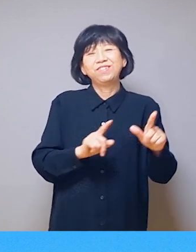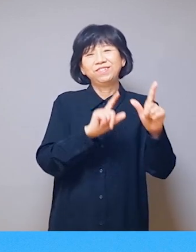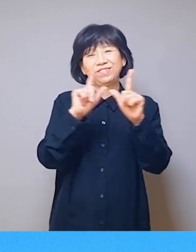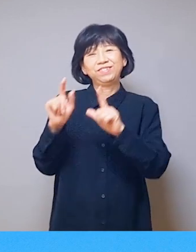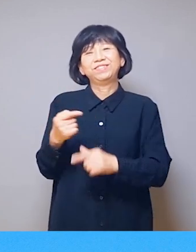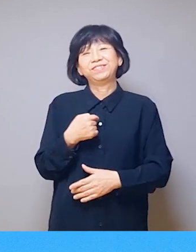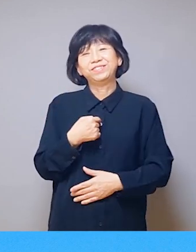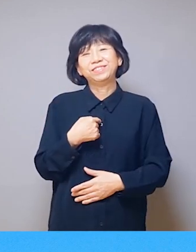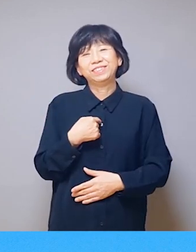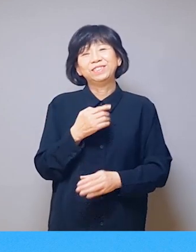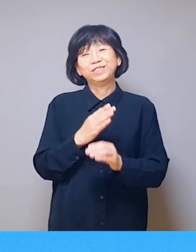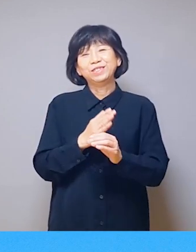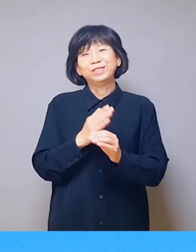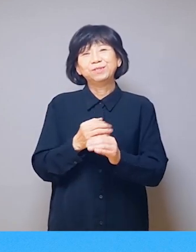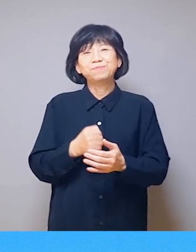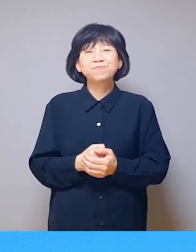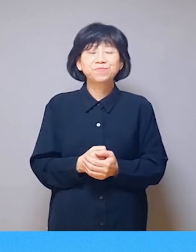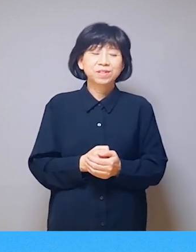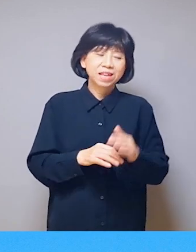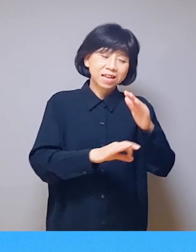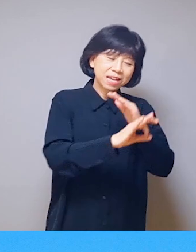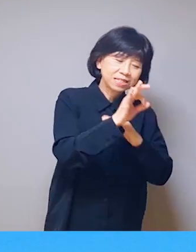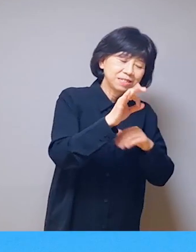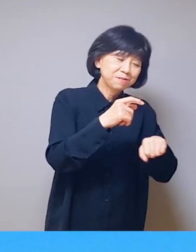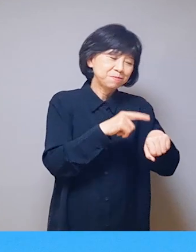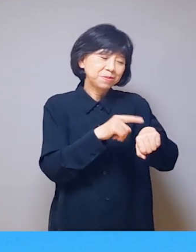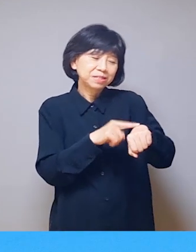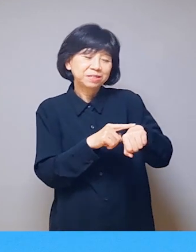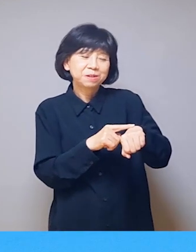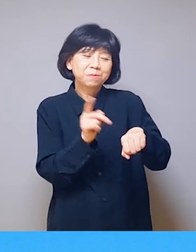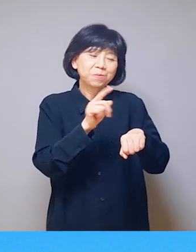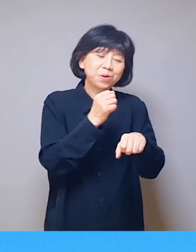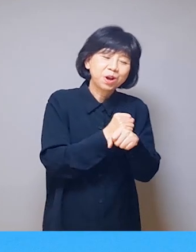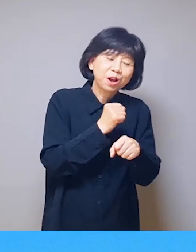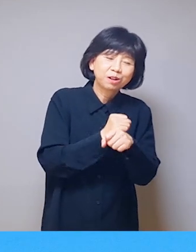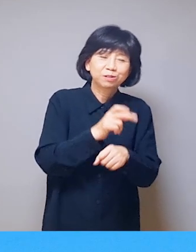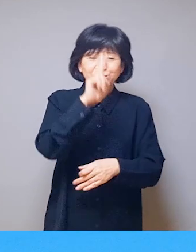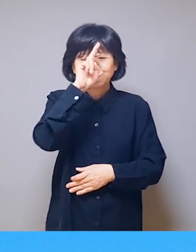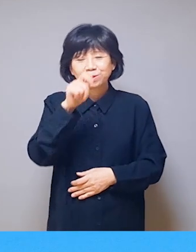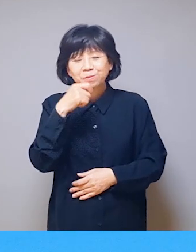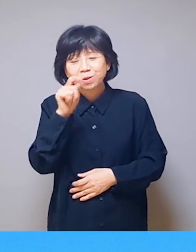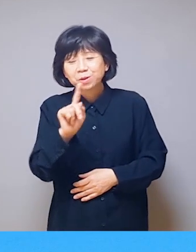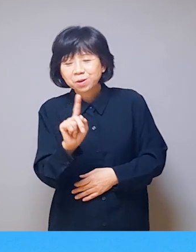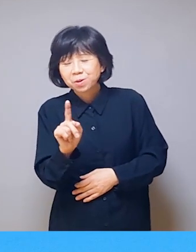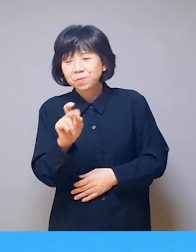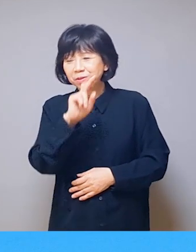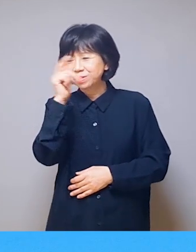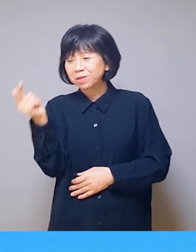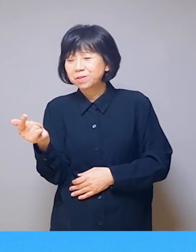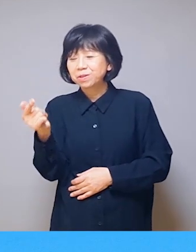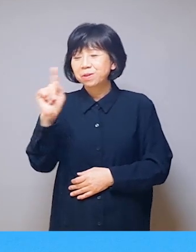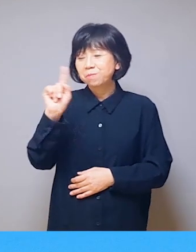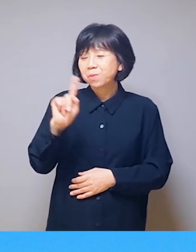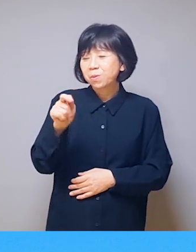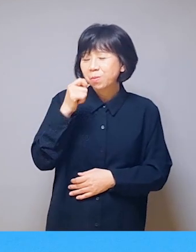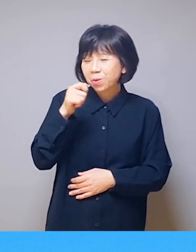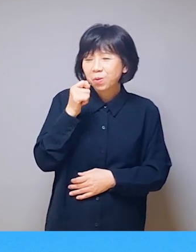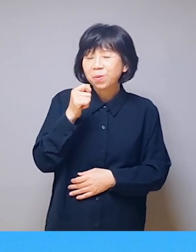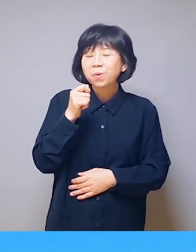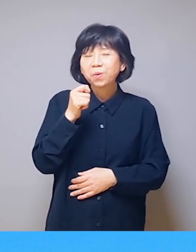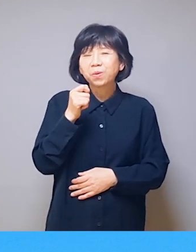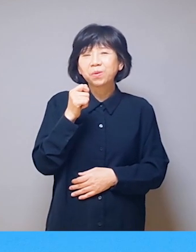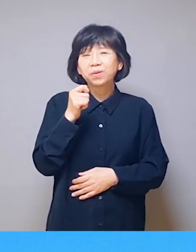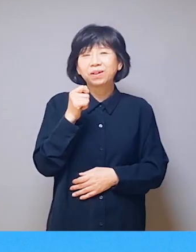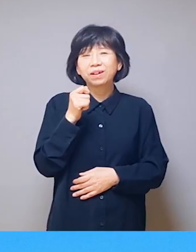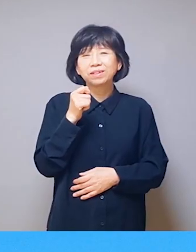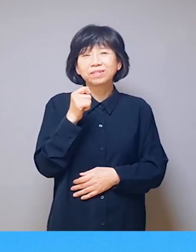무슨 아무튼 일정들 아침에 뭐 하고 점심에 뭐 하고 저녁에 뭐 하고 아침에 뭐 먹고 점심에 뭐 먹고 저녁에 뭐 먹고.